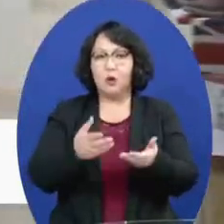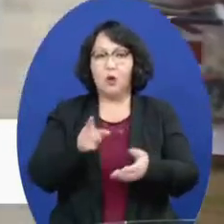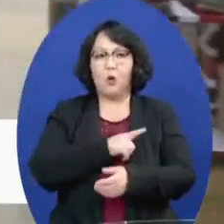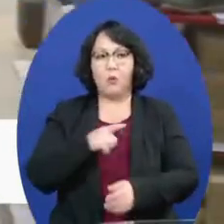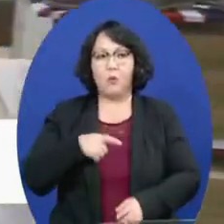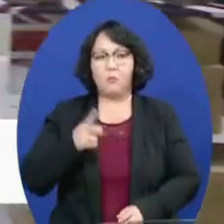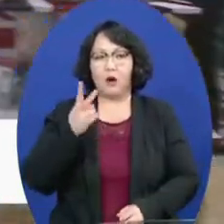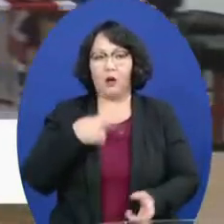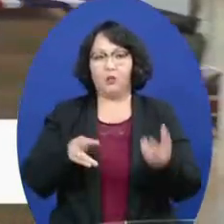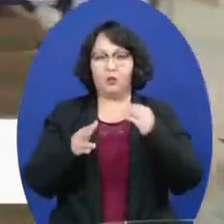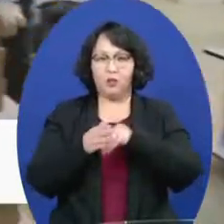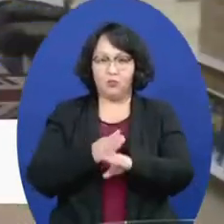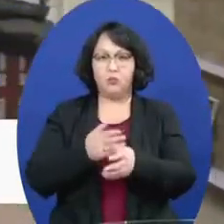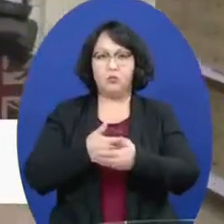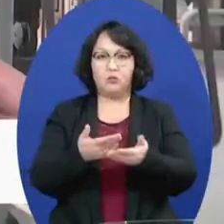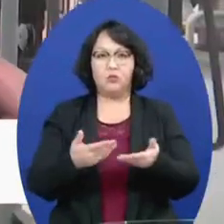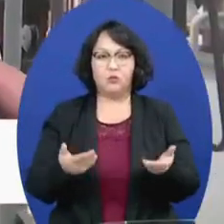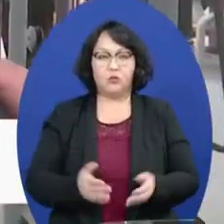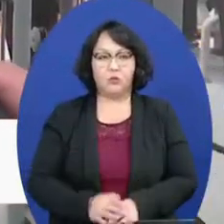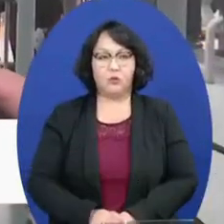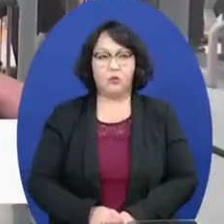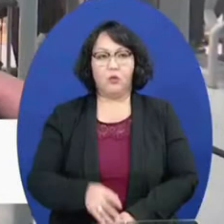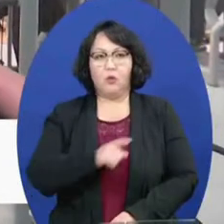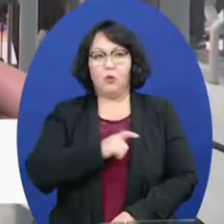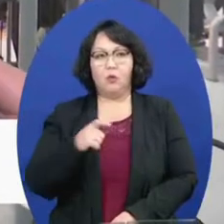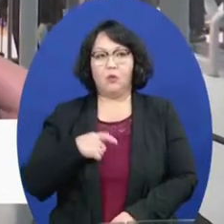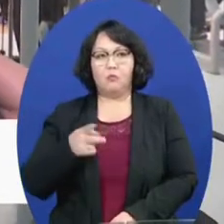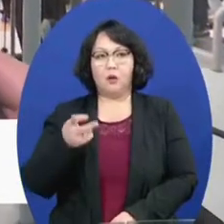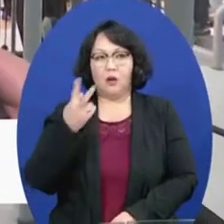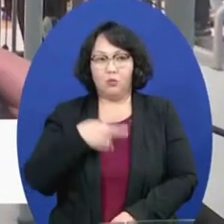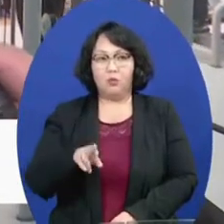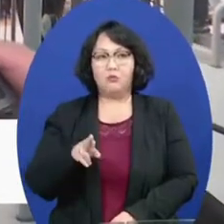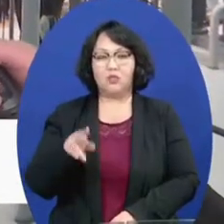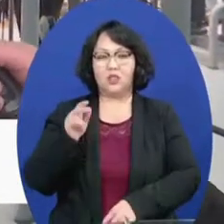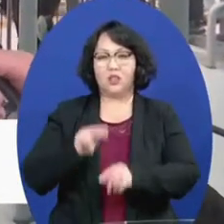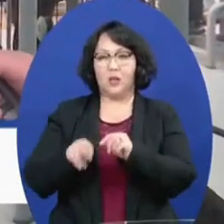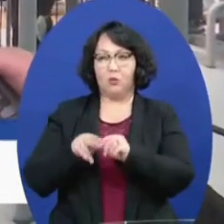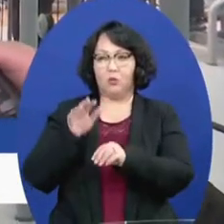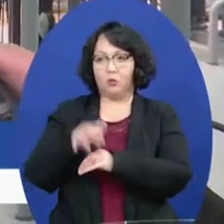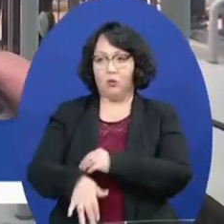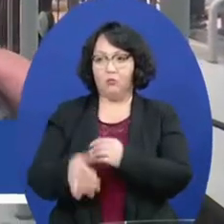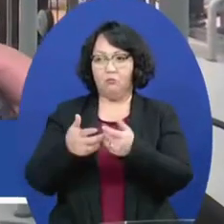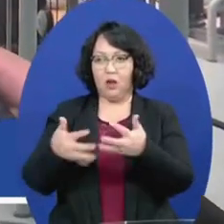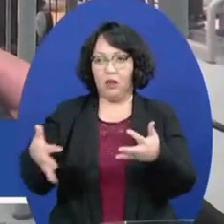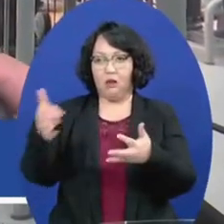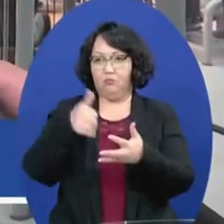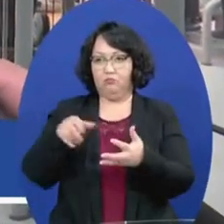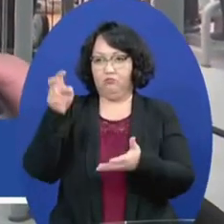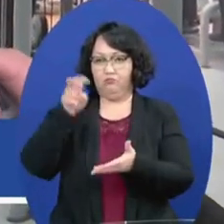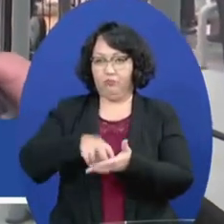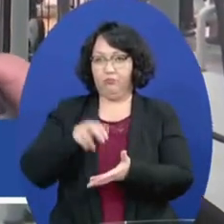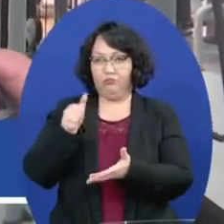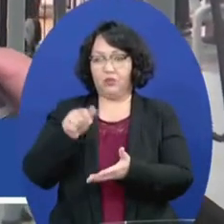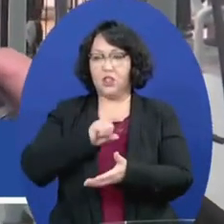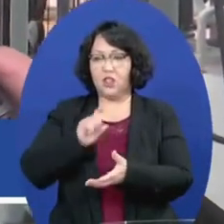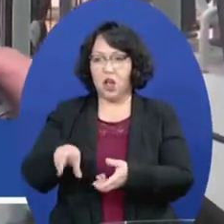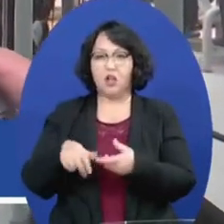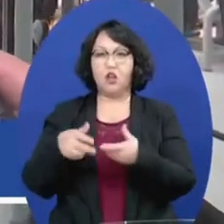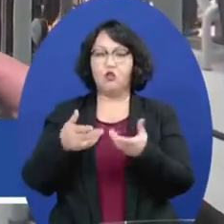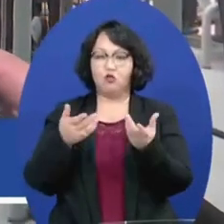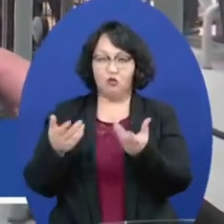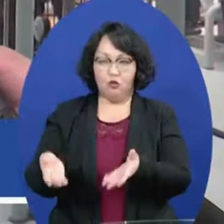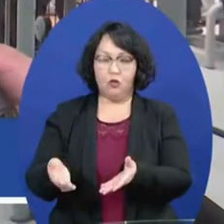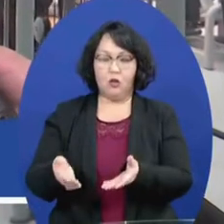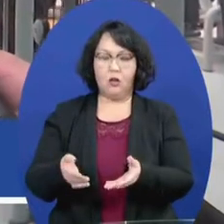арилжааны банкудаар дамж болох юм байна. Арилжааны банкуд дээр шалгуур хангасан тохиолдолд зээл авагдана. А эсвэл өндөр